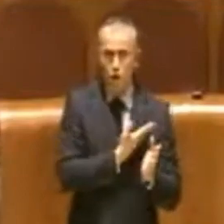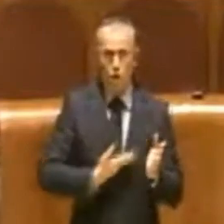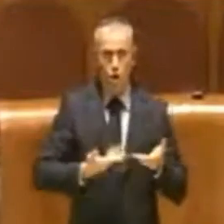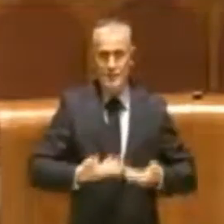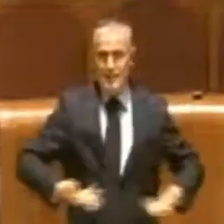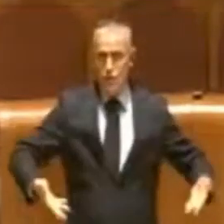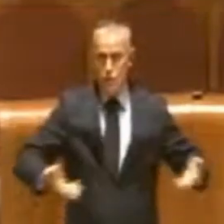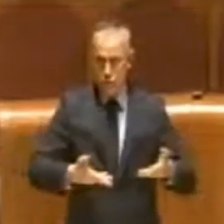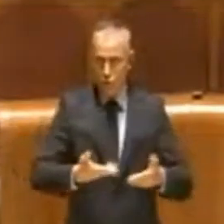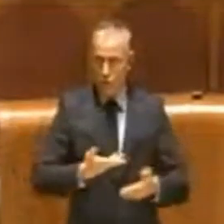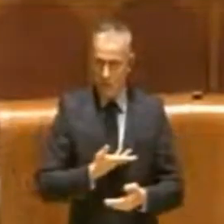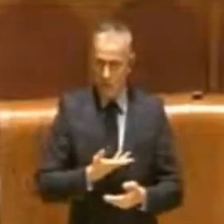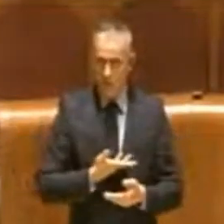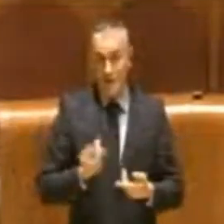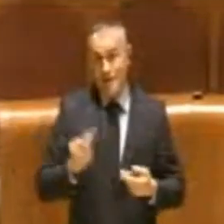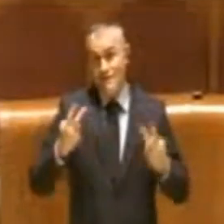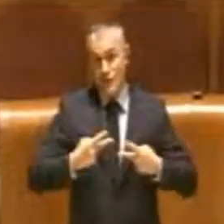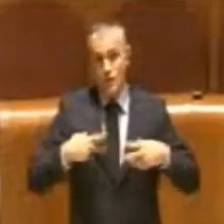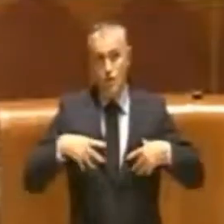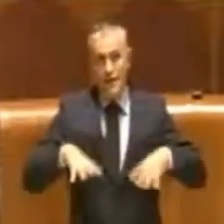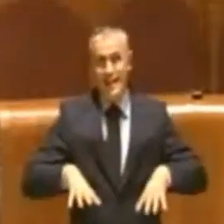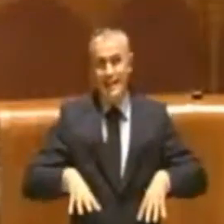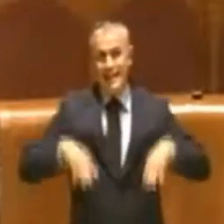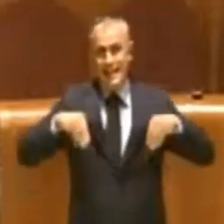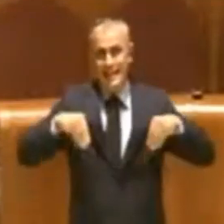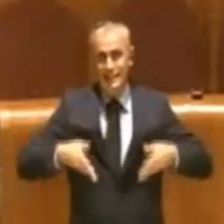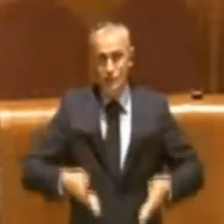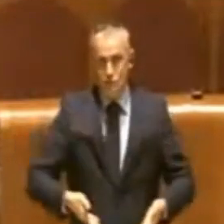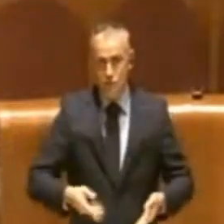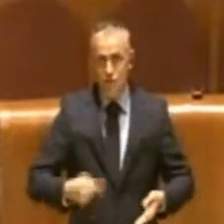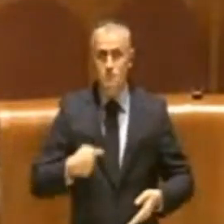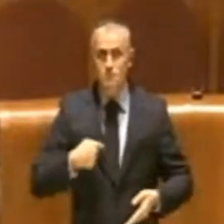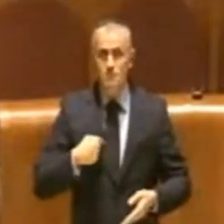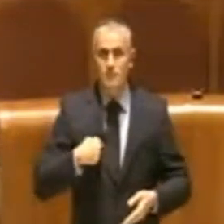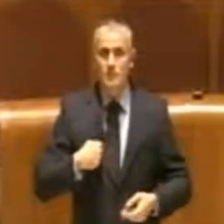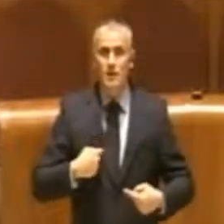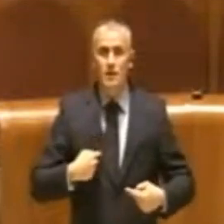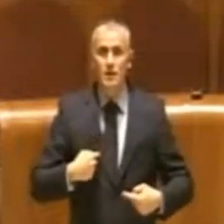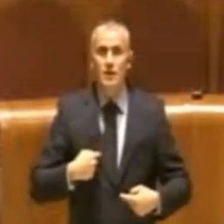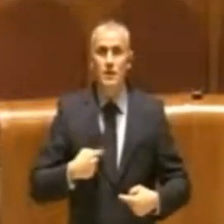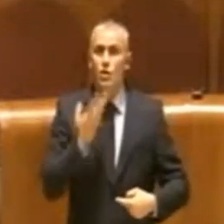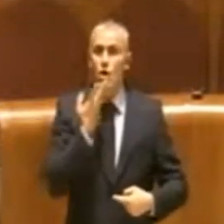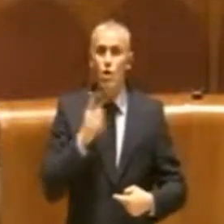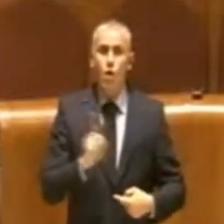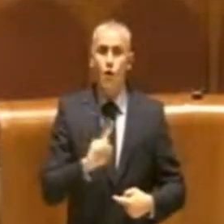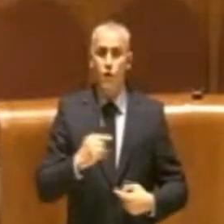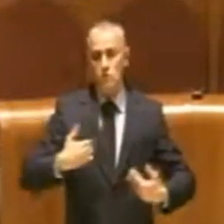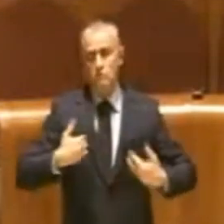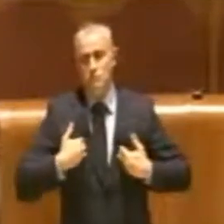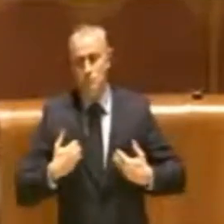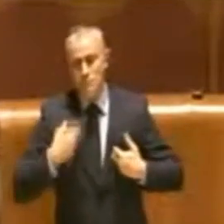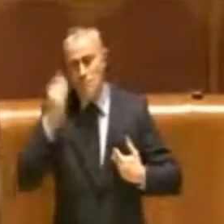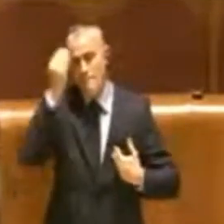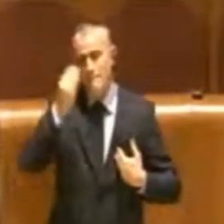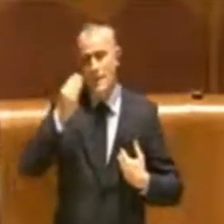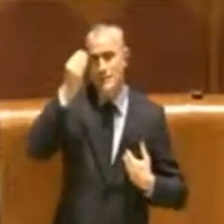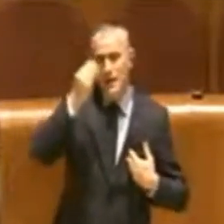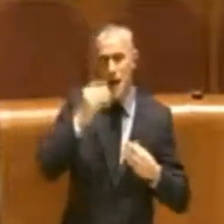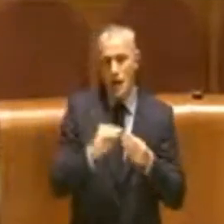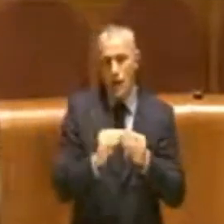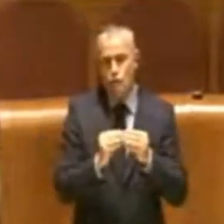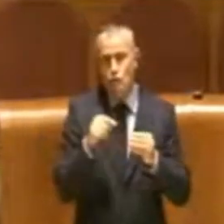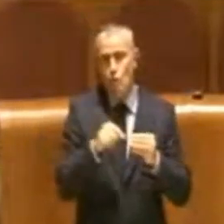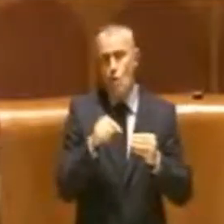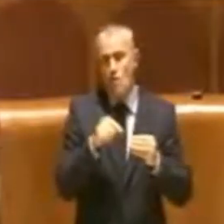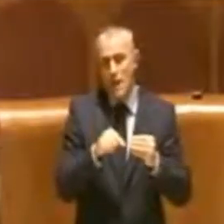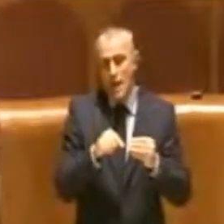soltanto all'inizio, ovviamente, e non mi voglio, come dire, arrogare il diritto di pensare che si tratti di strumenti